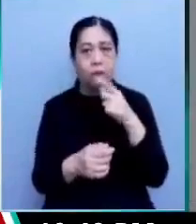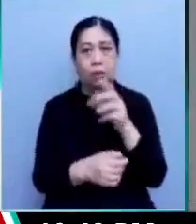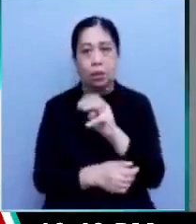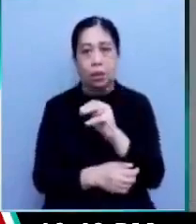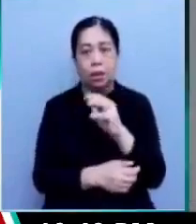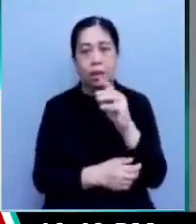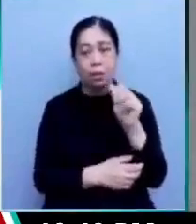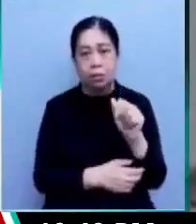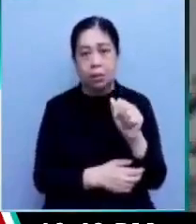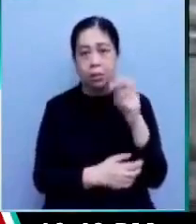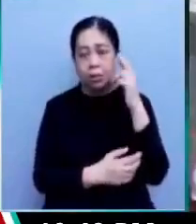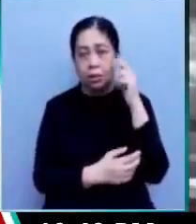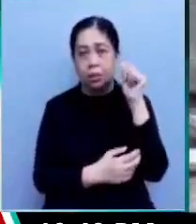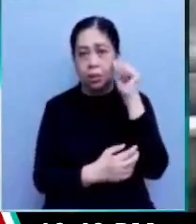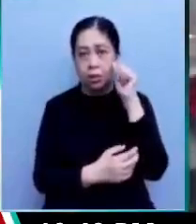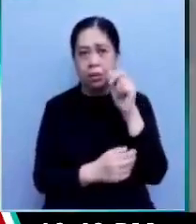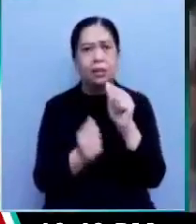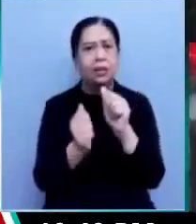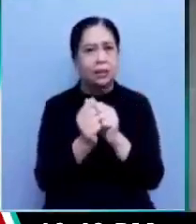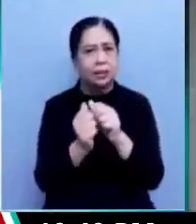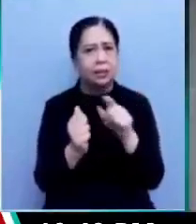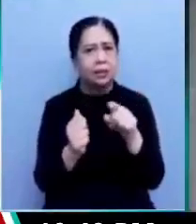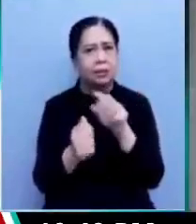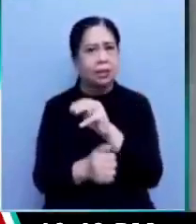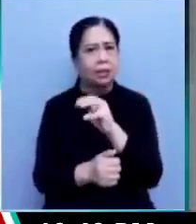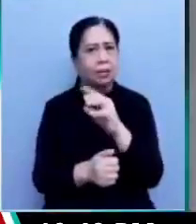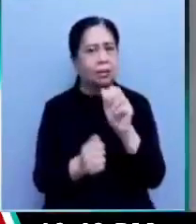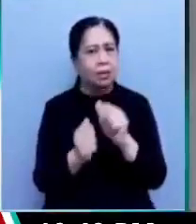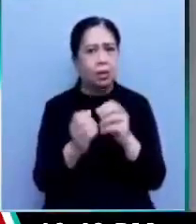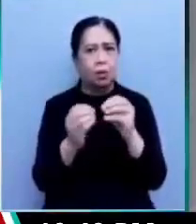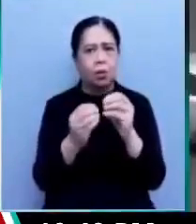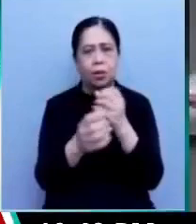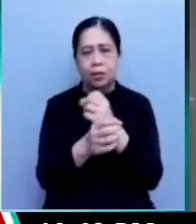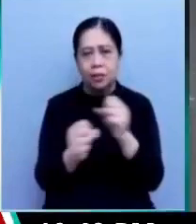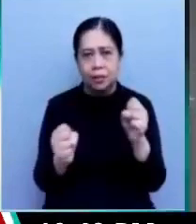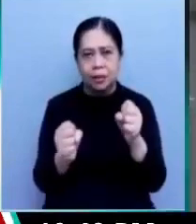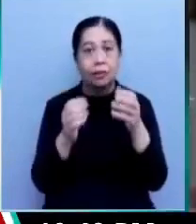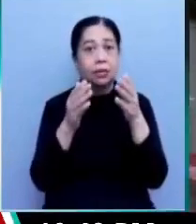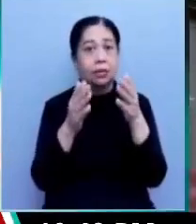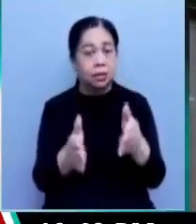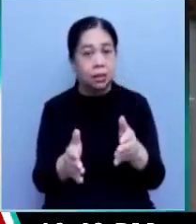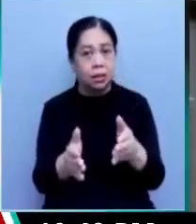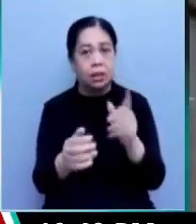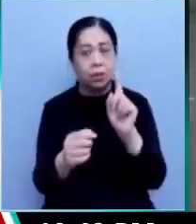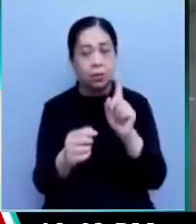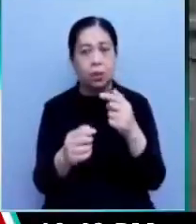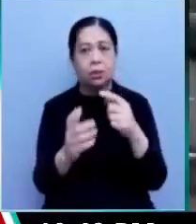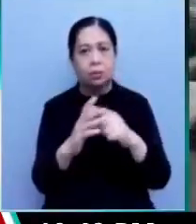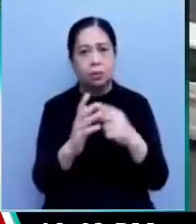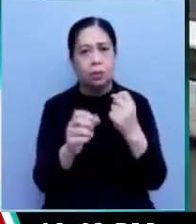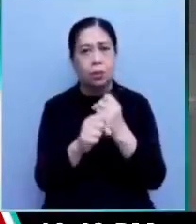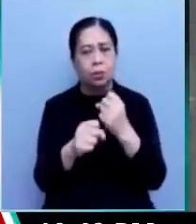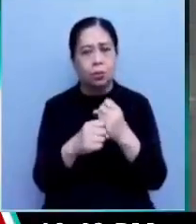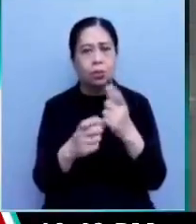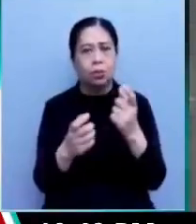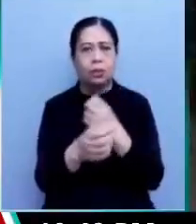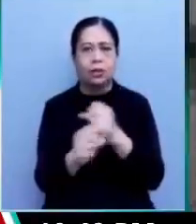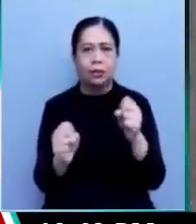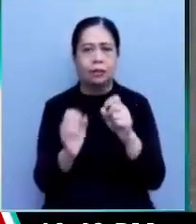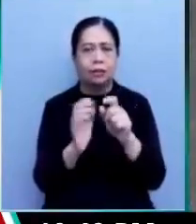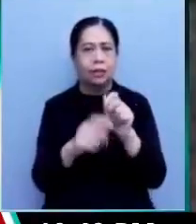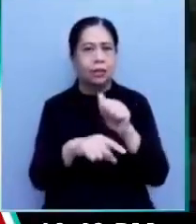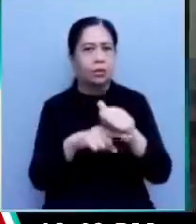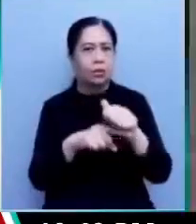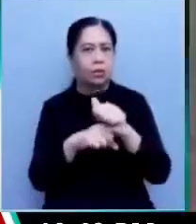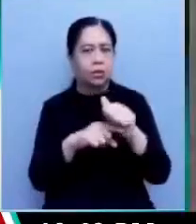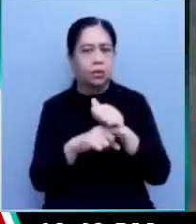Artes na bahagi ng pagsulong ng MMDA ng mga mas ligtas na lansangan ang paglunsad ng mga motorcycle safety training course. Kasama